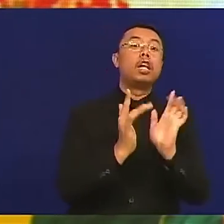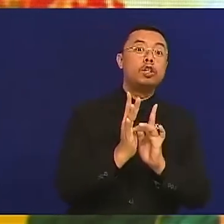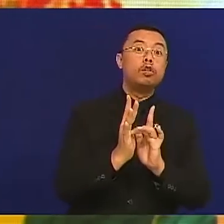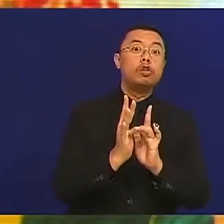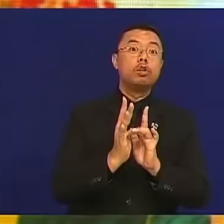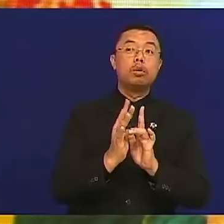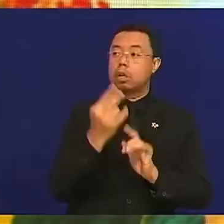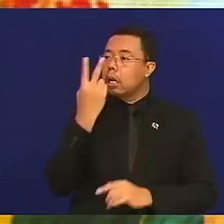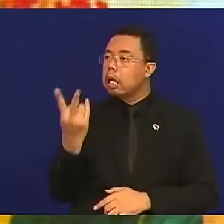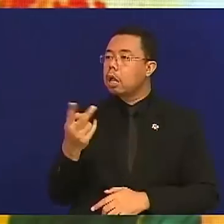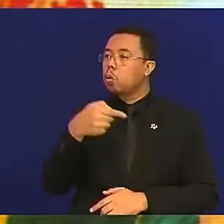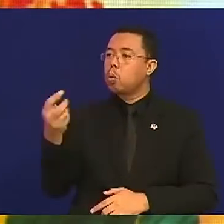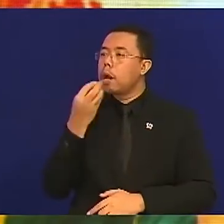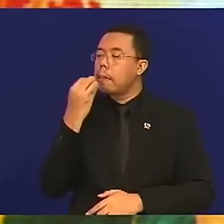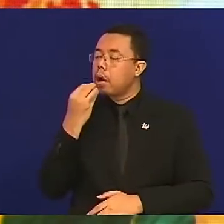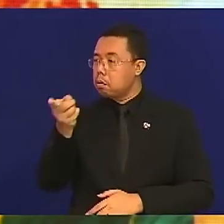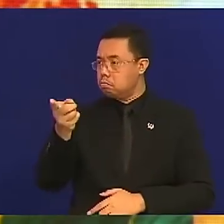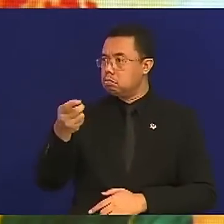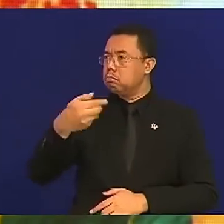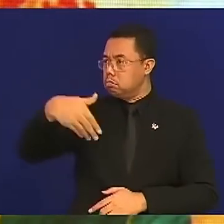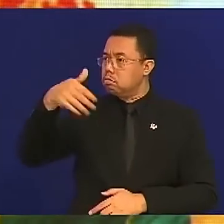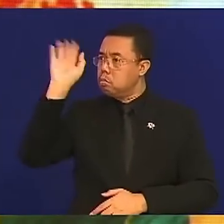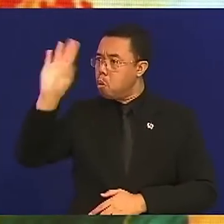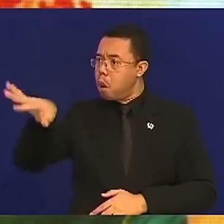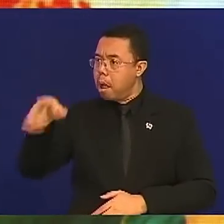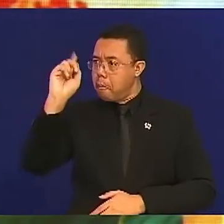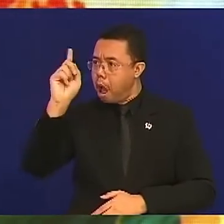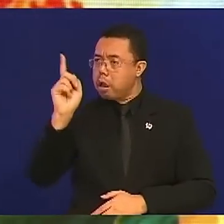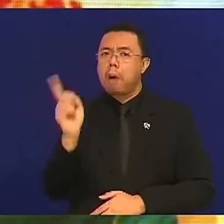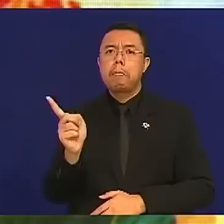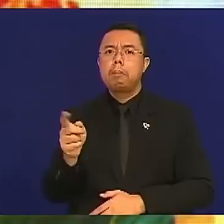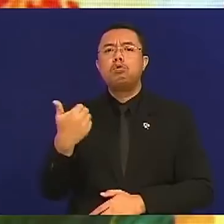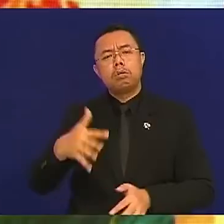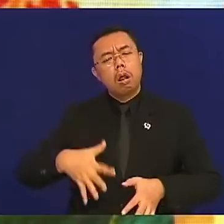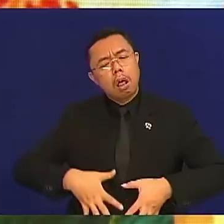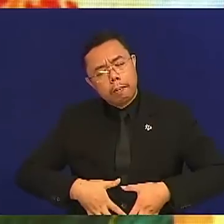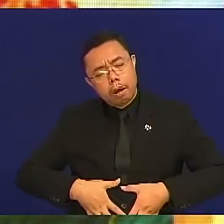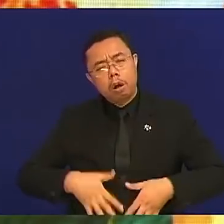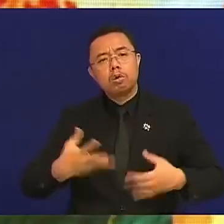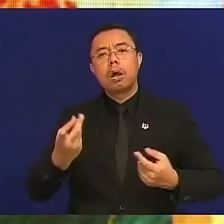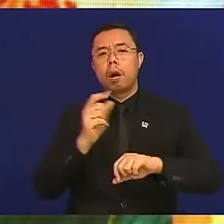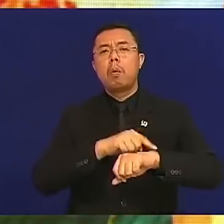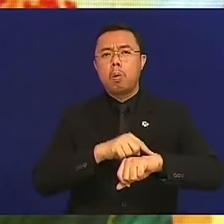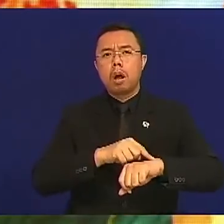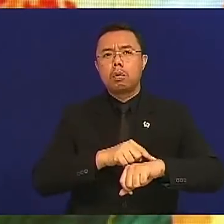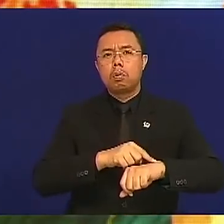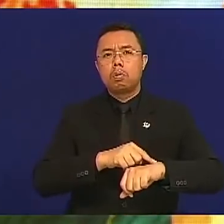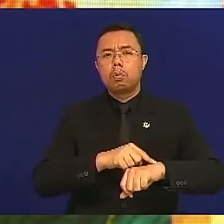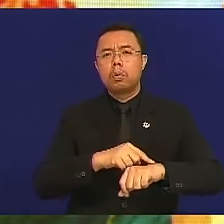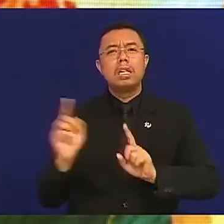bisa kekurangan makan, kalau mereka pulang bisa bahaya di jalan karena mereka sudah beberapa waktu ya